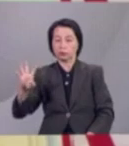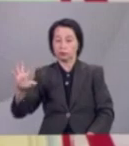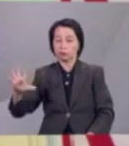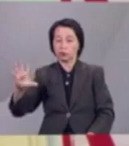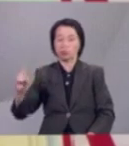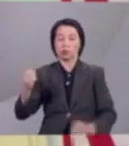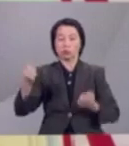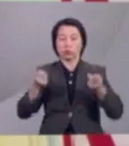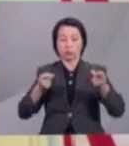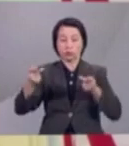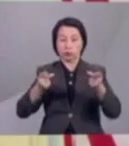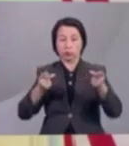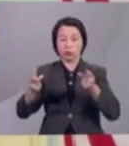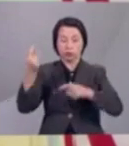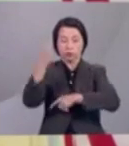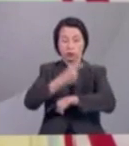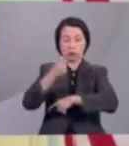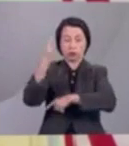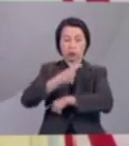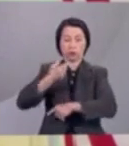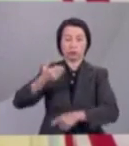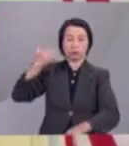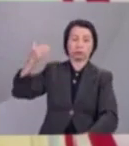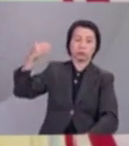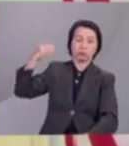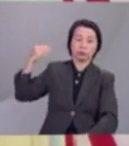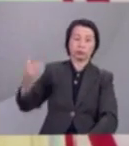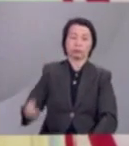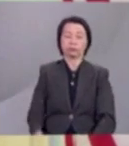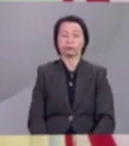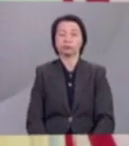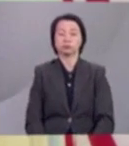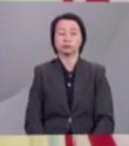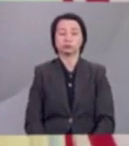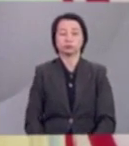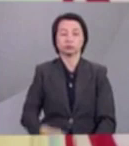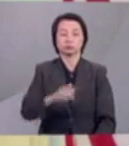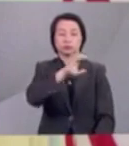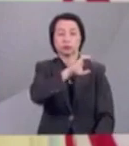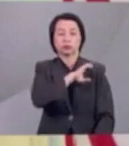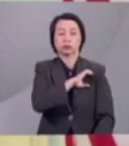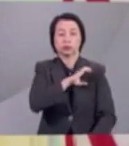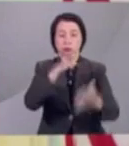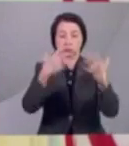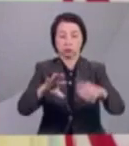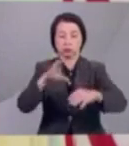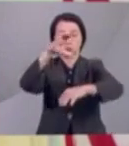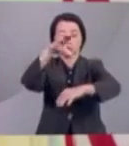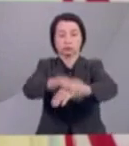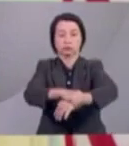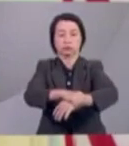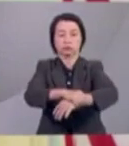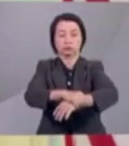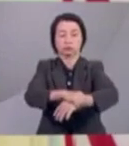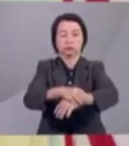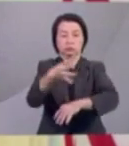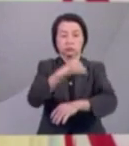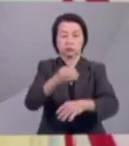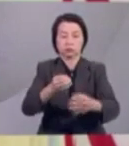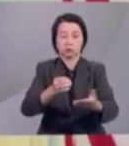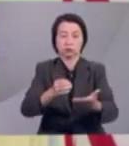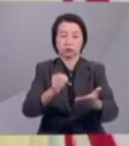194,450 kenderaan pada hari sebelumnya. PDRM telah menahan dan